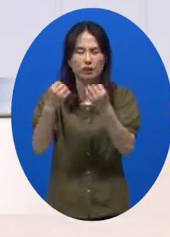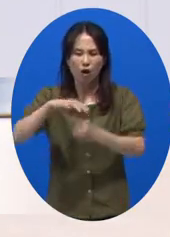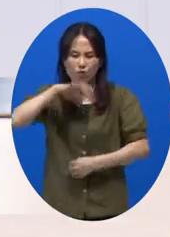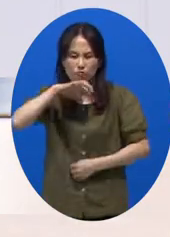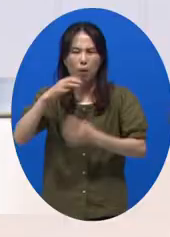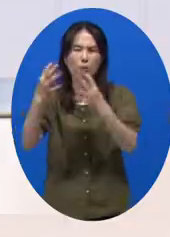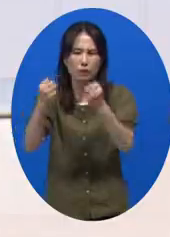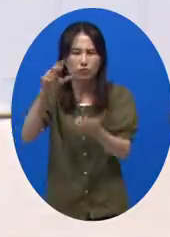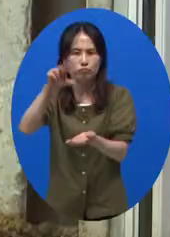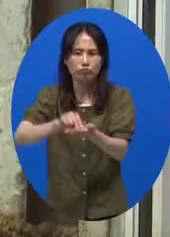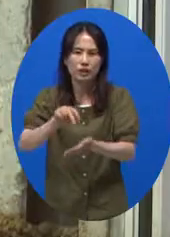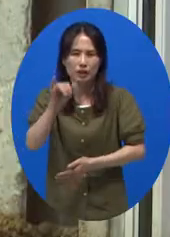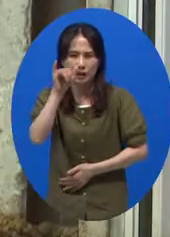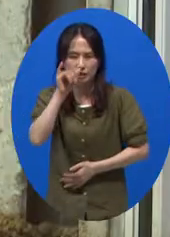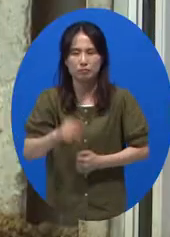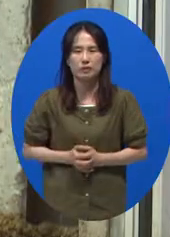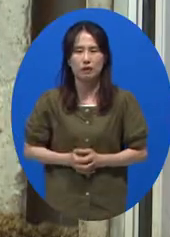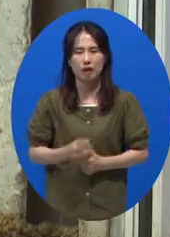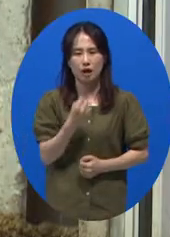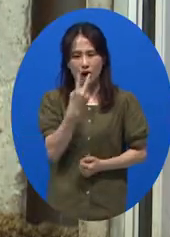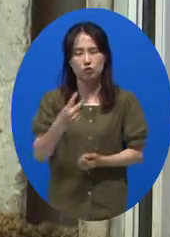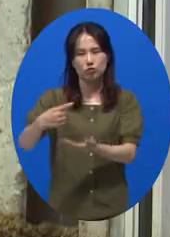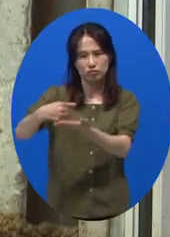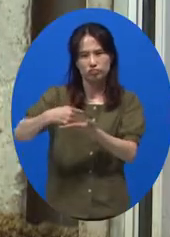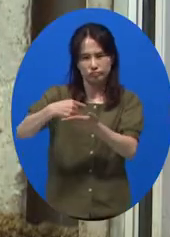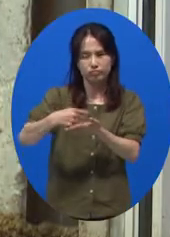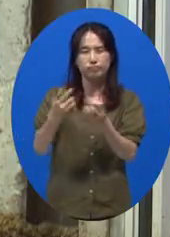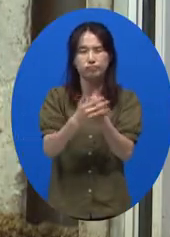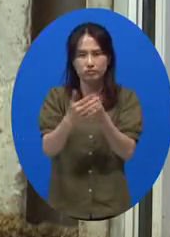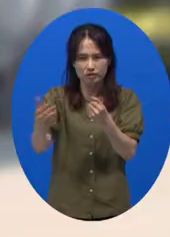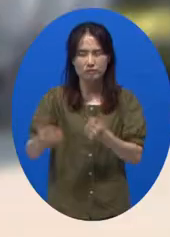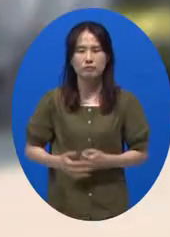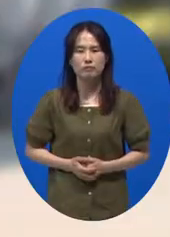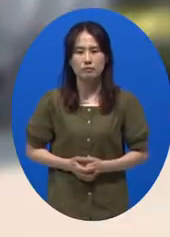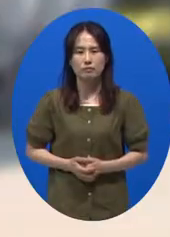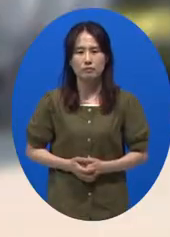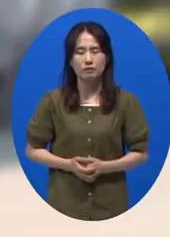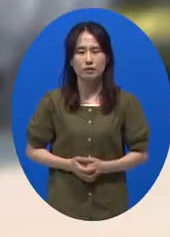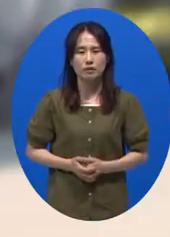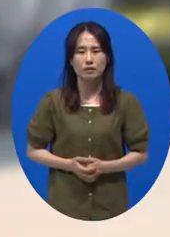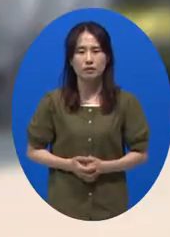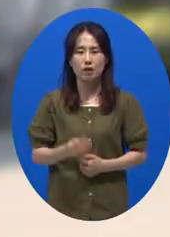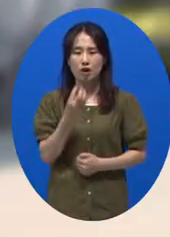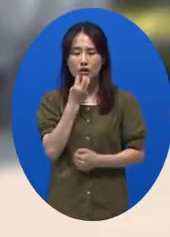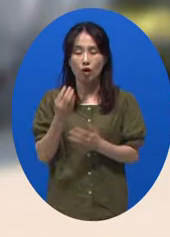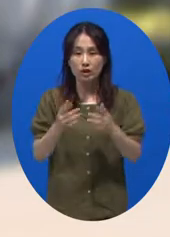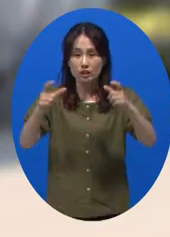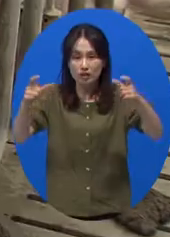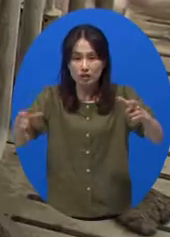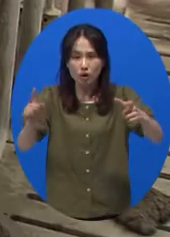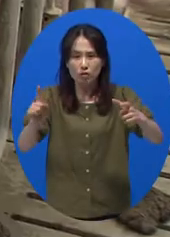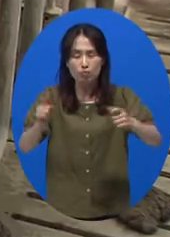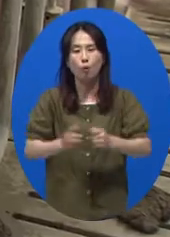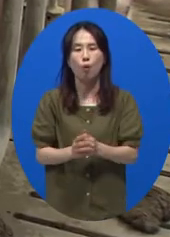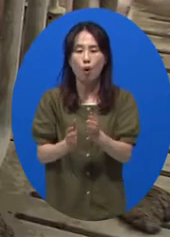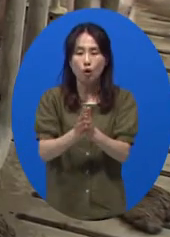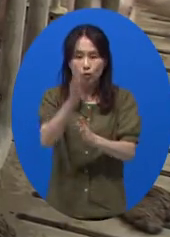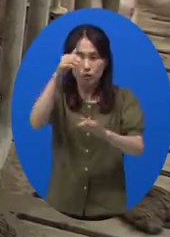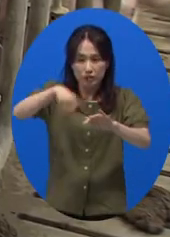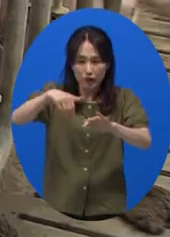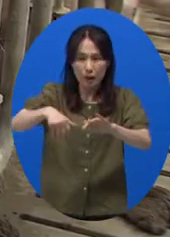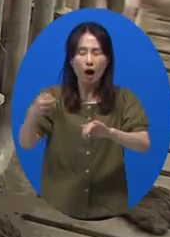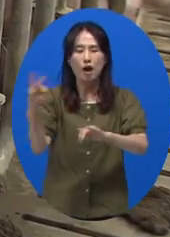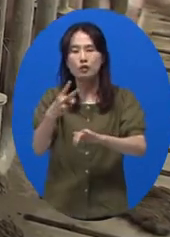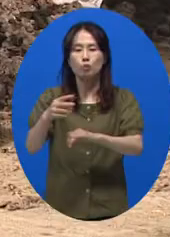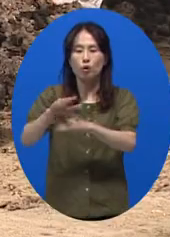굉장히 문제였습니다. 바로 악취 민원 때문입니다. 실제로 현재 경기 지역은 가속화되는